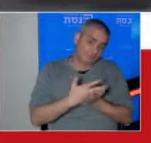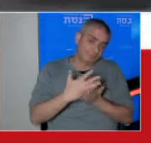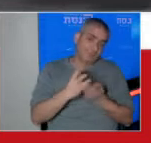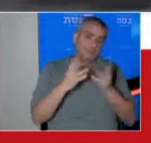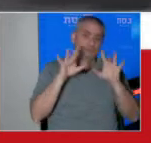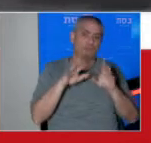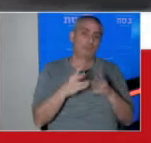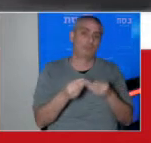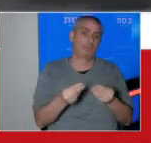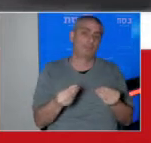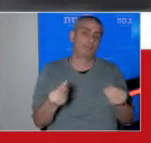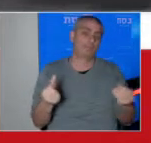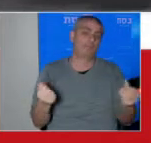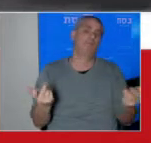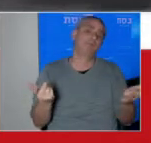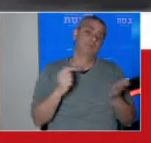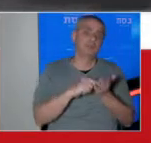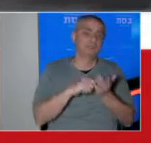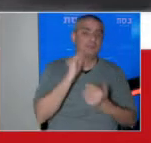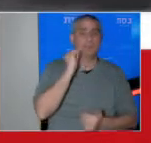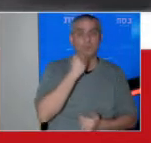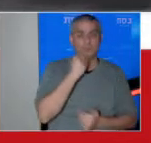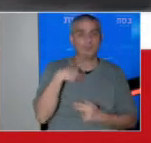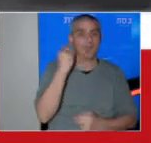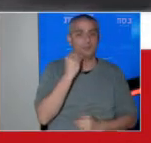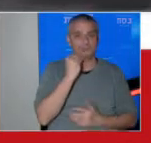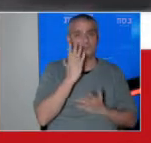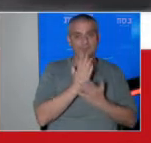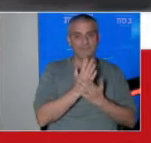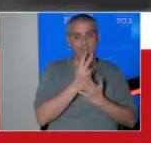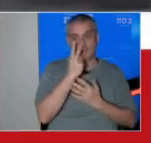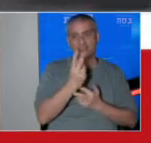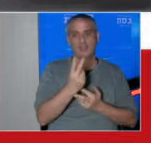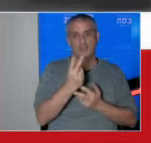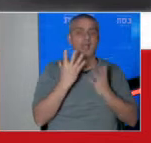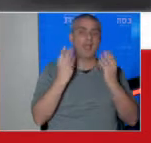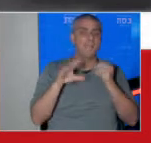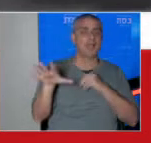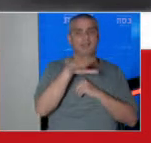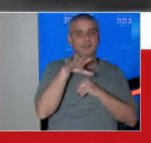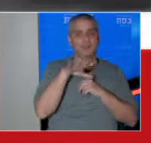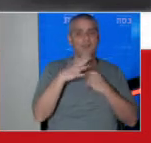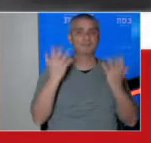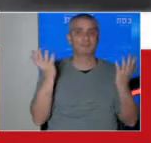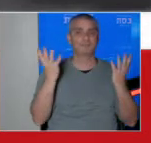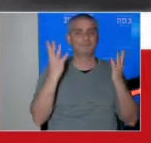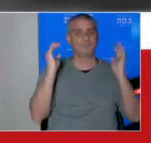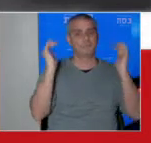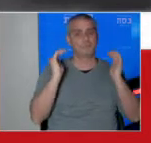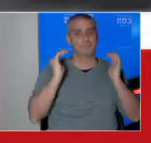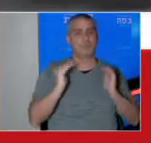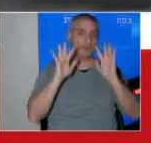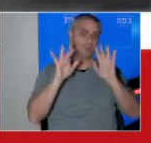להמיס את השלג, ולכן מחר בשעות הצהריים, אחרי צהריים, אנחנו כבר נראה הרבה אזורים עם הרבה